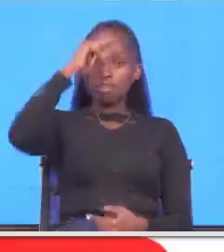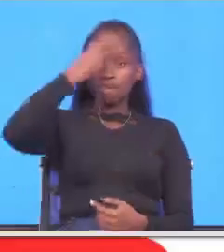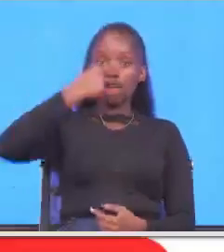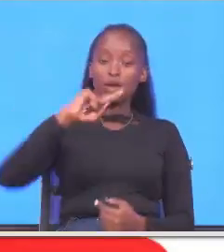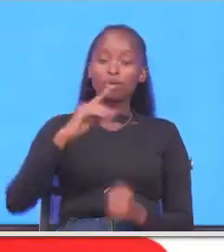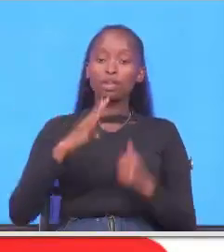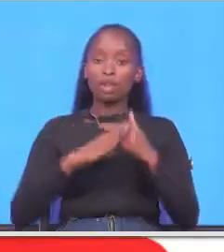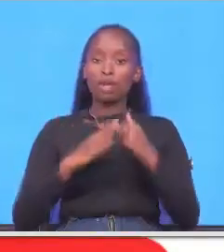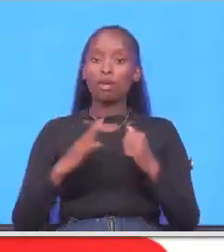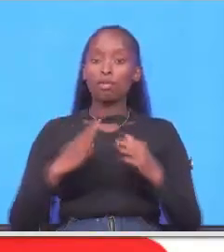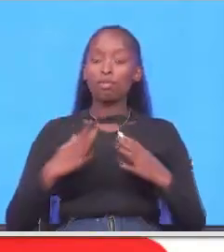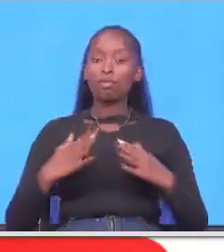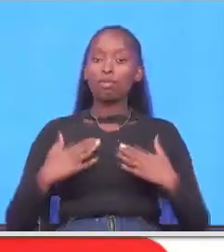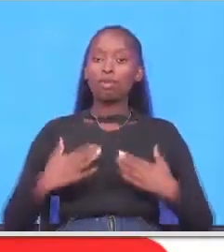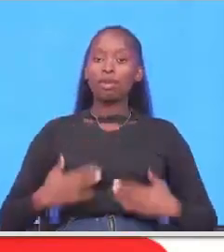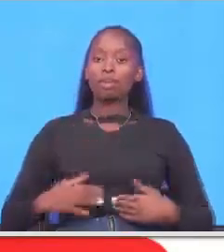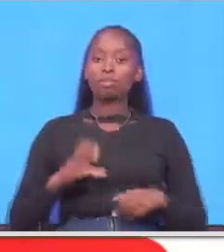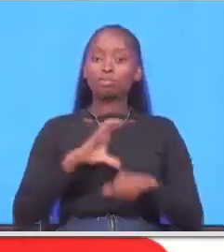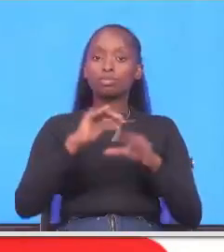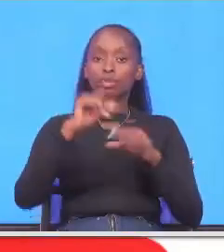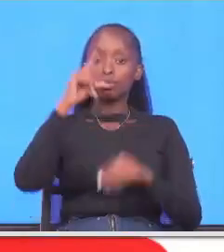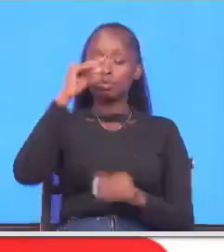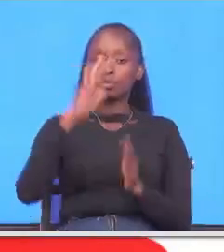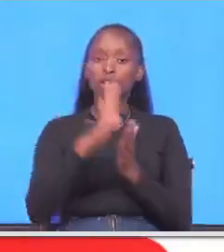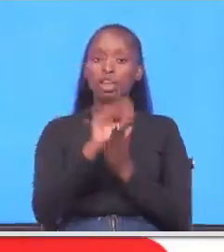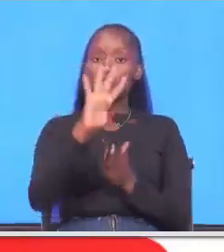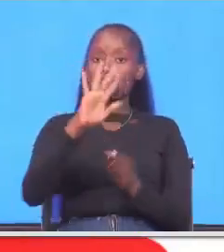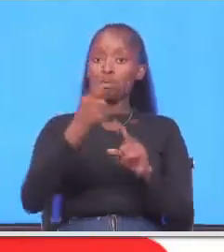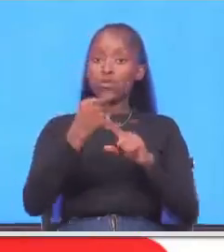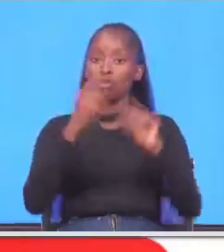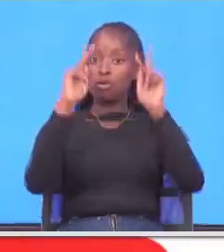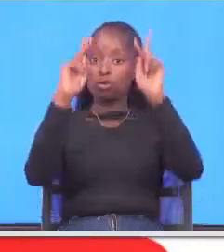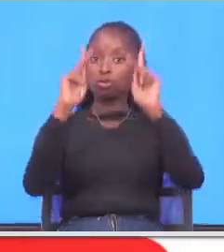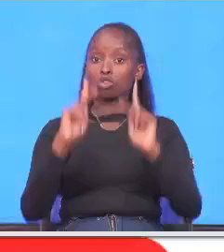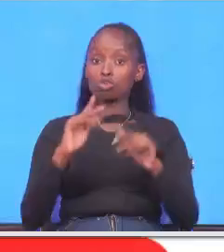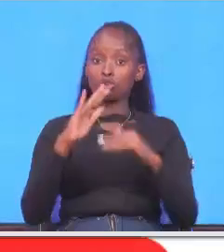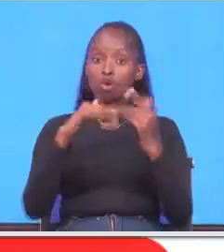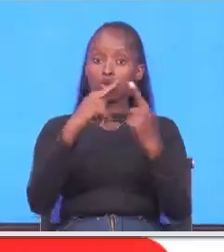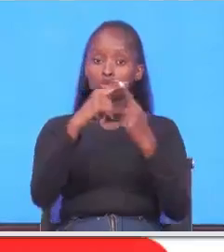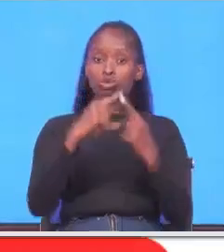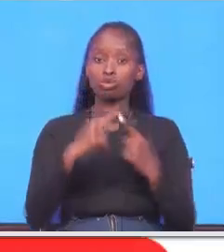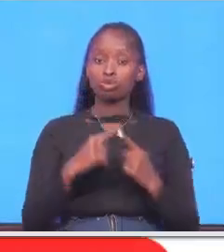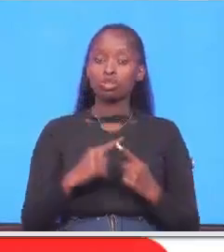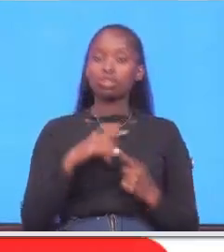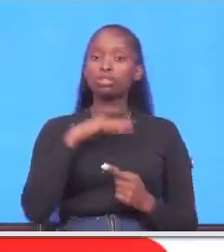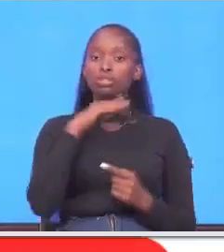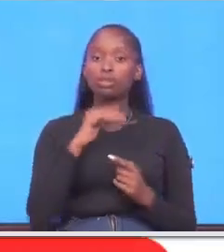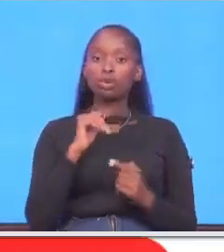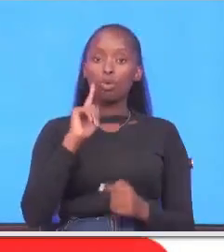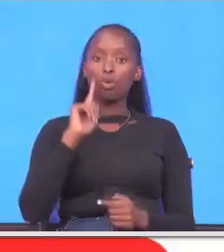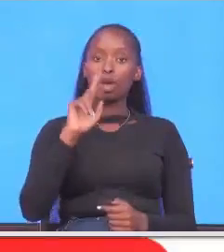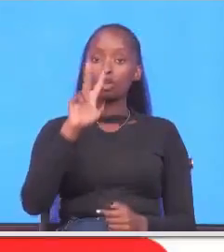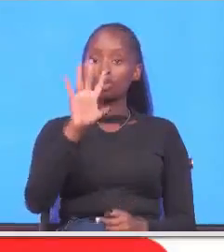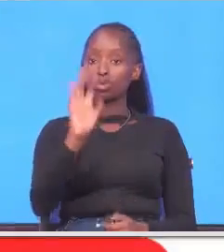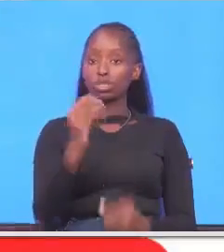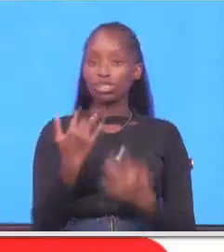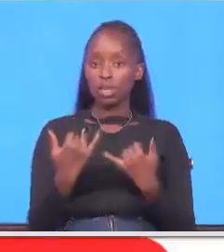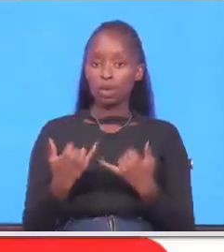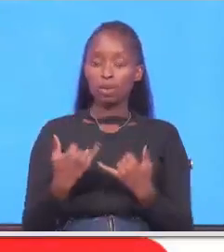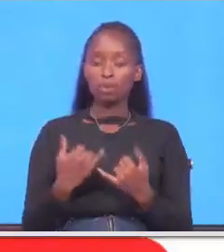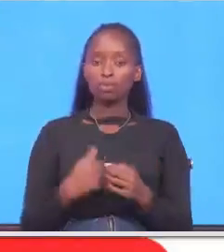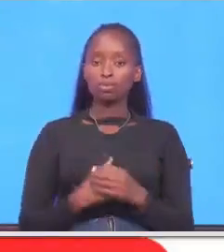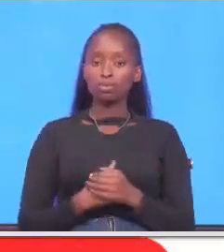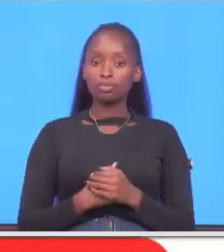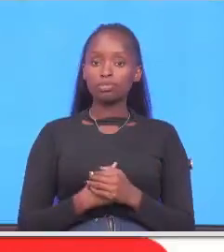Mombasa na 4 kutoka Ziwa Victoria County ya Kisumu. Jumla ya vifo hivi vikifikia 120.